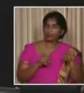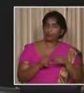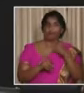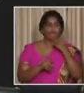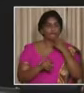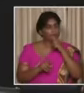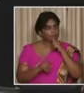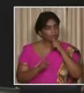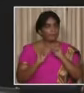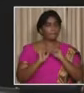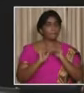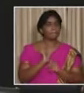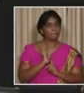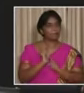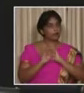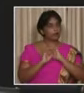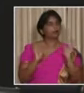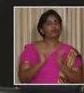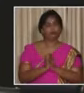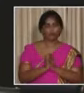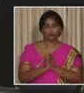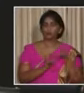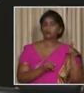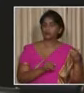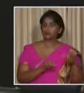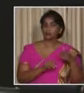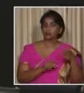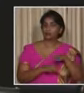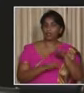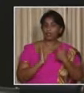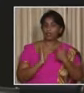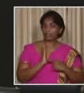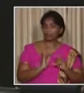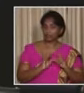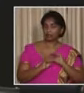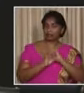බිල්පත් ඒ සියල්ලක්ම ඒ සුහුරු තාක්ෂණයට අනුව ඉදිරියේදී ලබා ගන්න